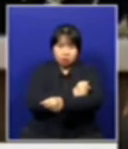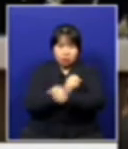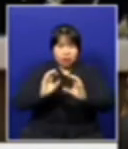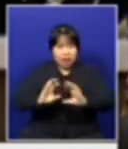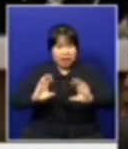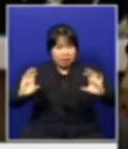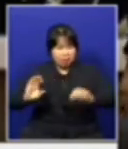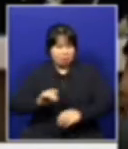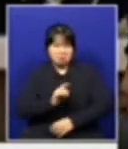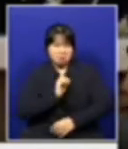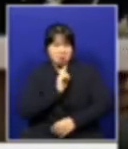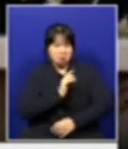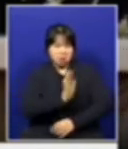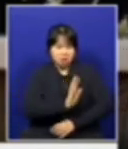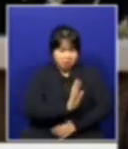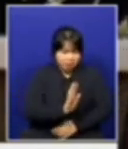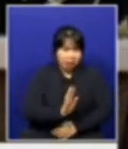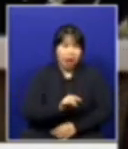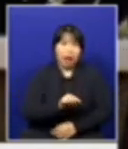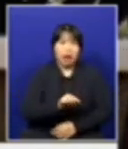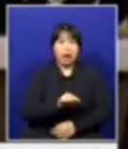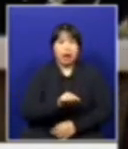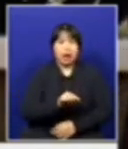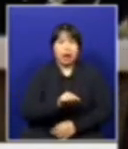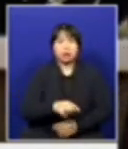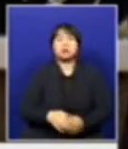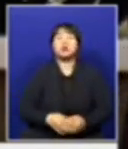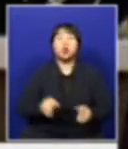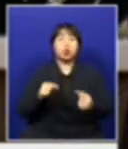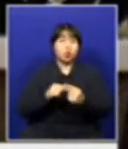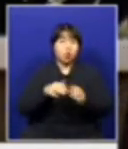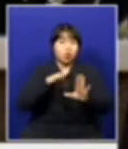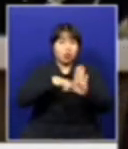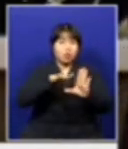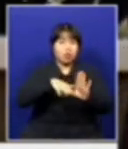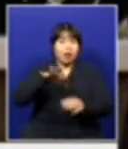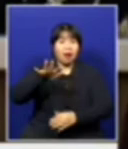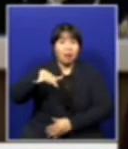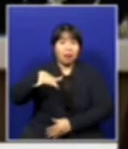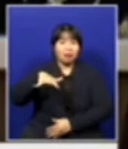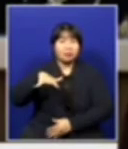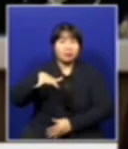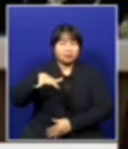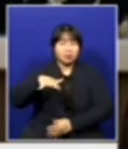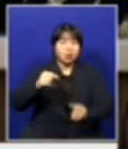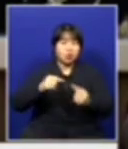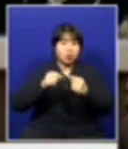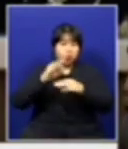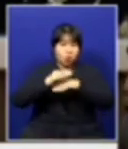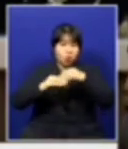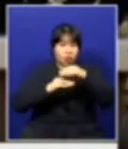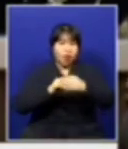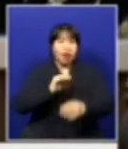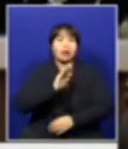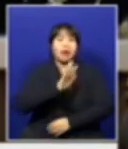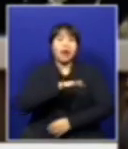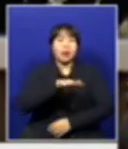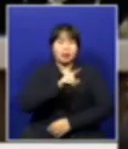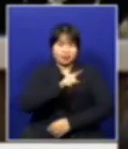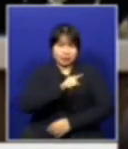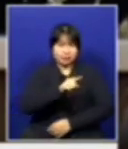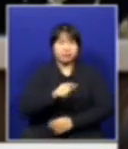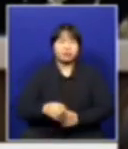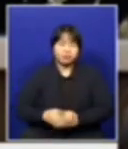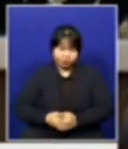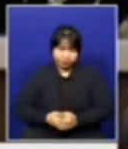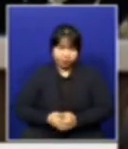นะฮะการลงทะเบียนเงินกู้ 5,000 เนี่ยฮะจากโปรเจกต์ของรัฐบาลที่บอกว่าเราไม่ทิ้งกันมันจะ